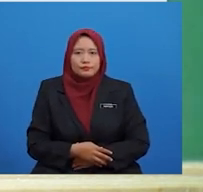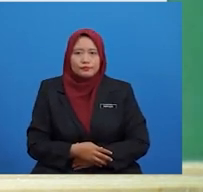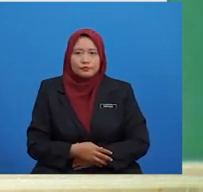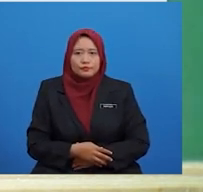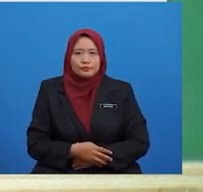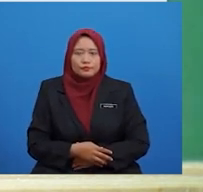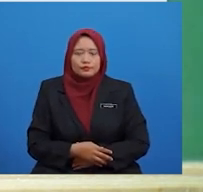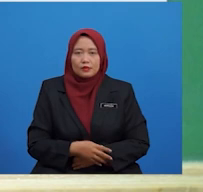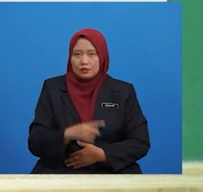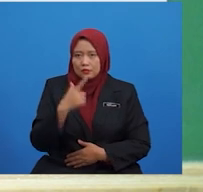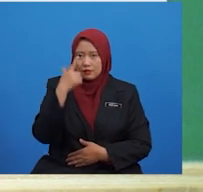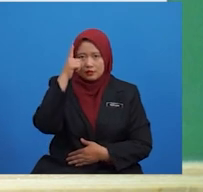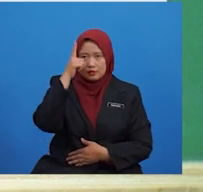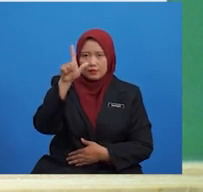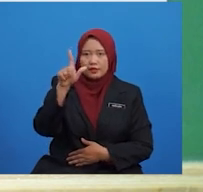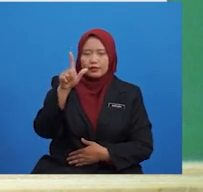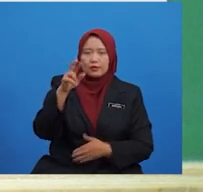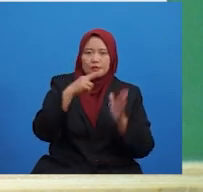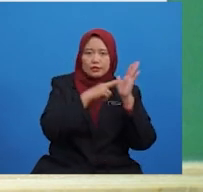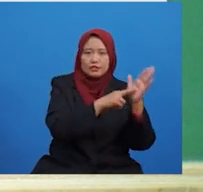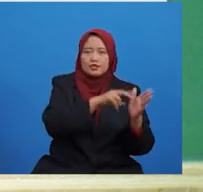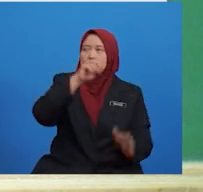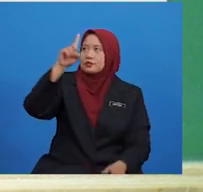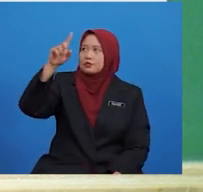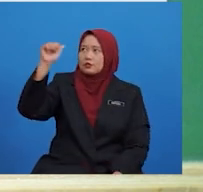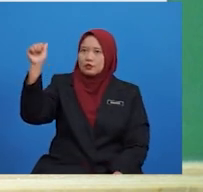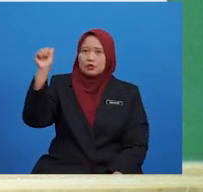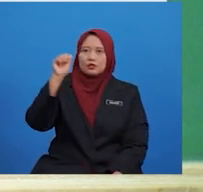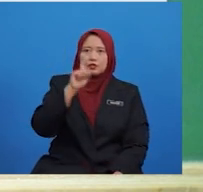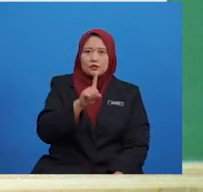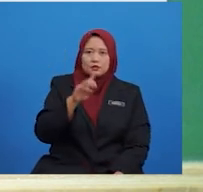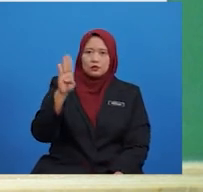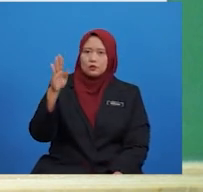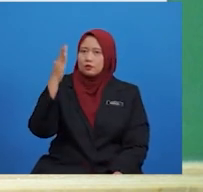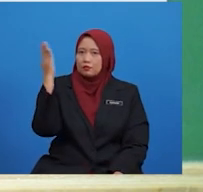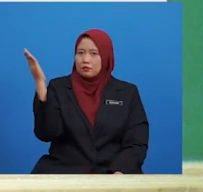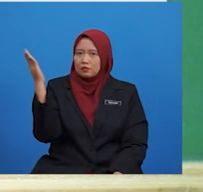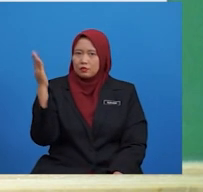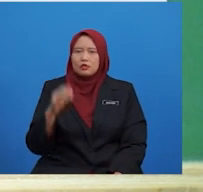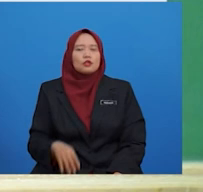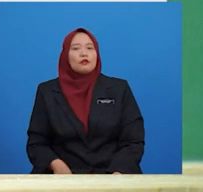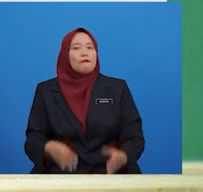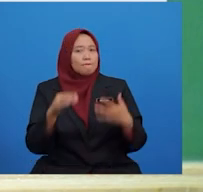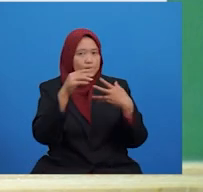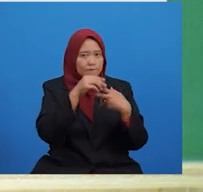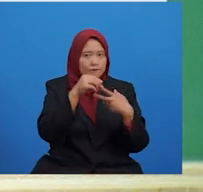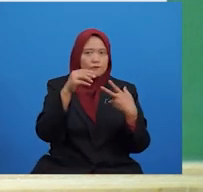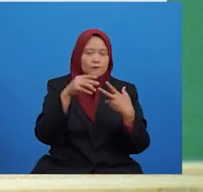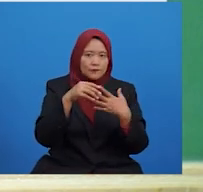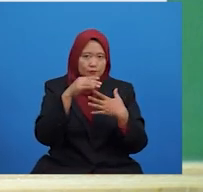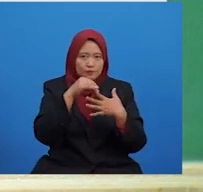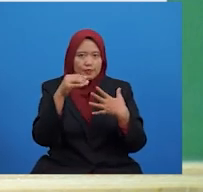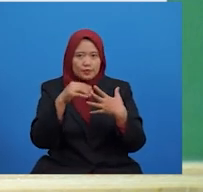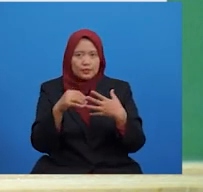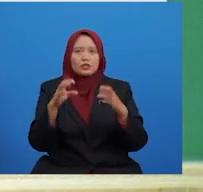Berdasarkan rajah 1A dan 1B, pilih cara pengisytiharan yang